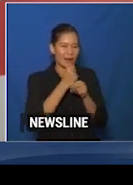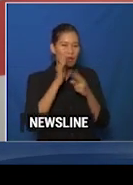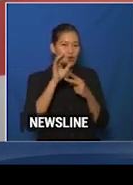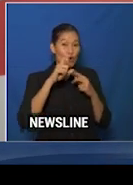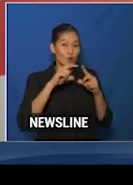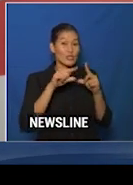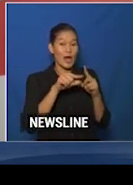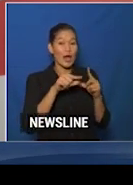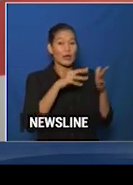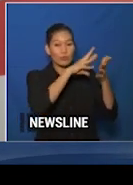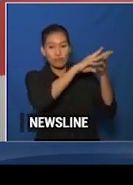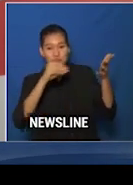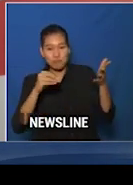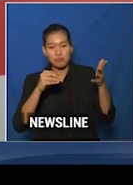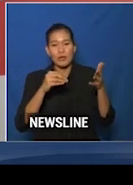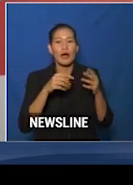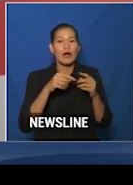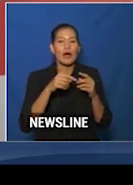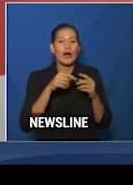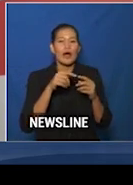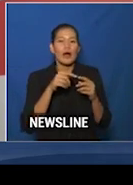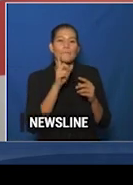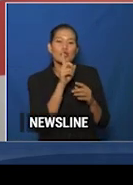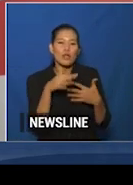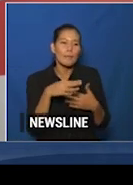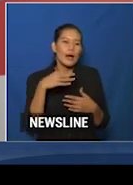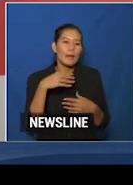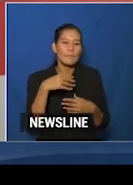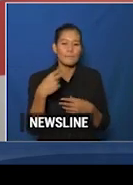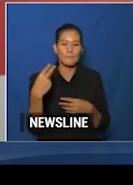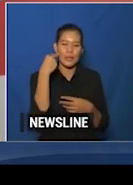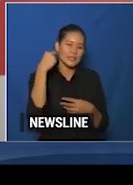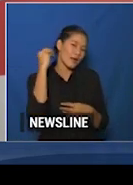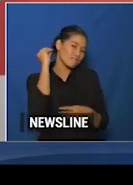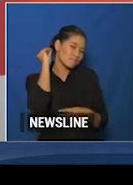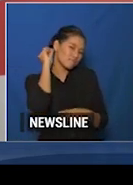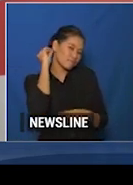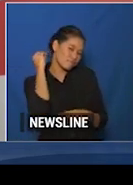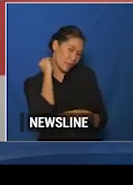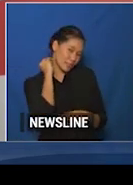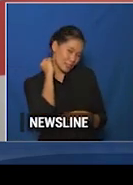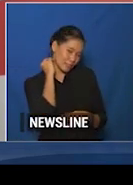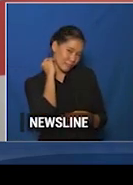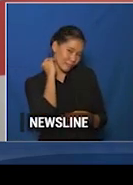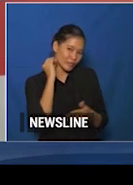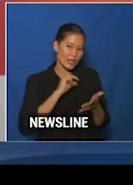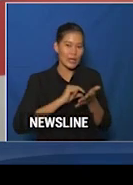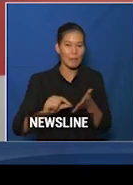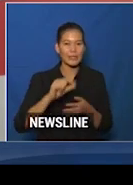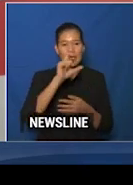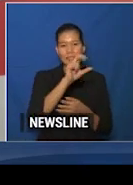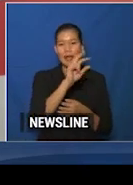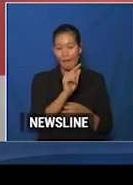kita dapatkan dari usapan dinding hitung belakang dan dinding mulut belakang kemudian kita kenal dengan PCR